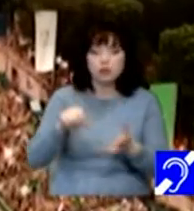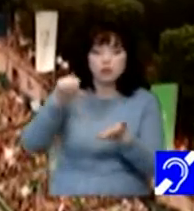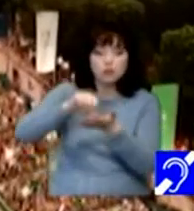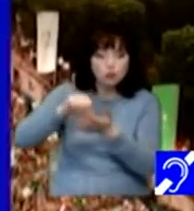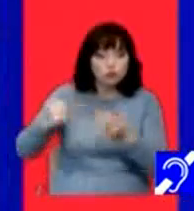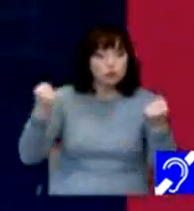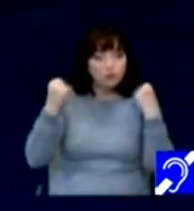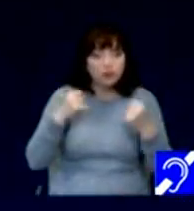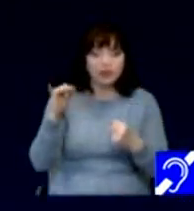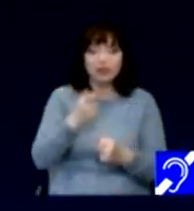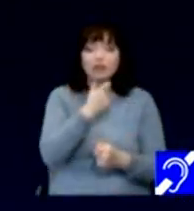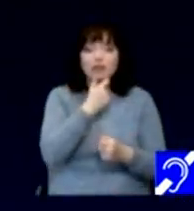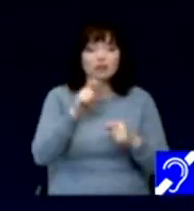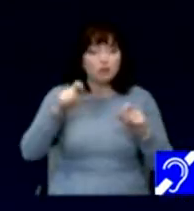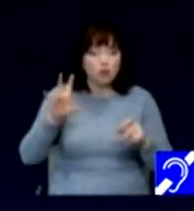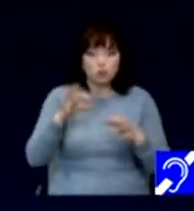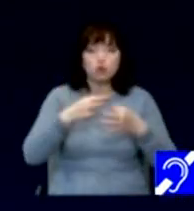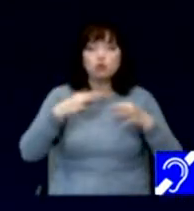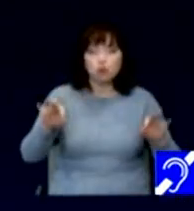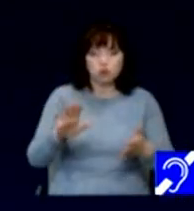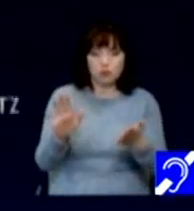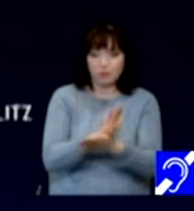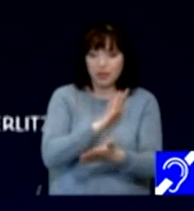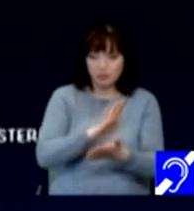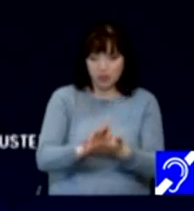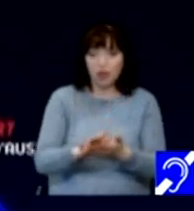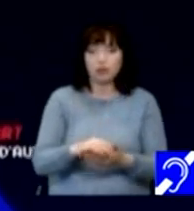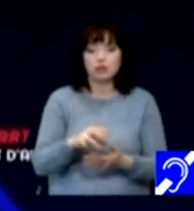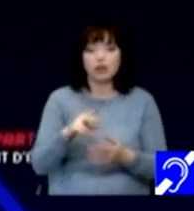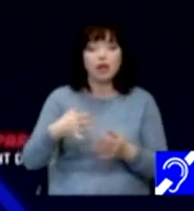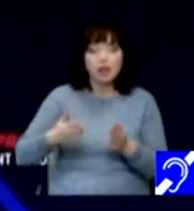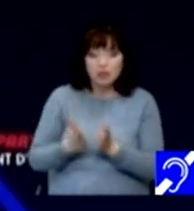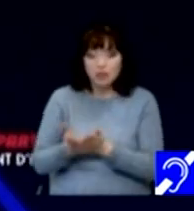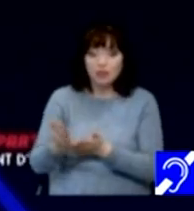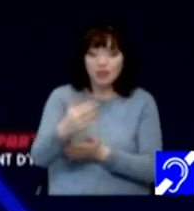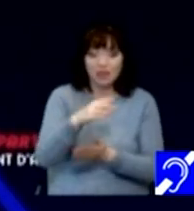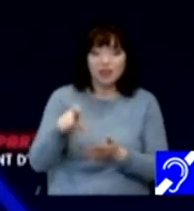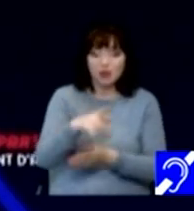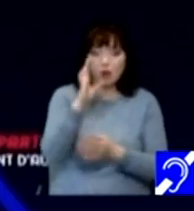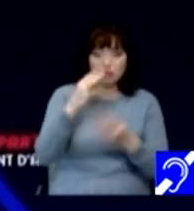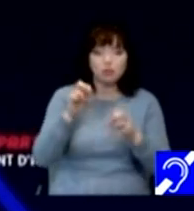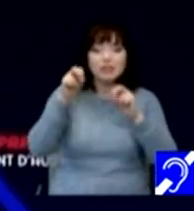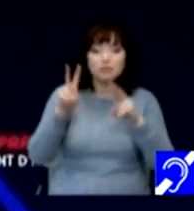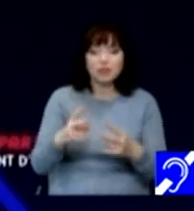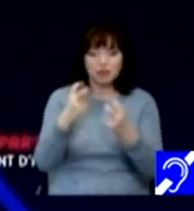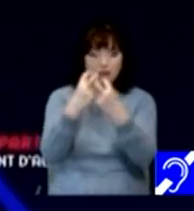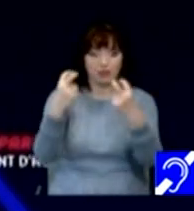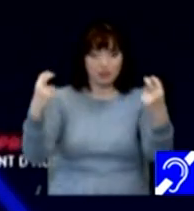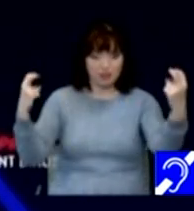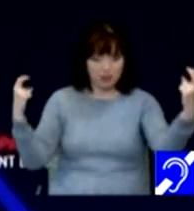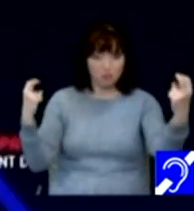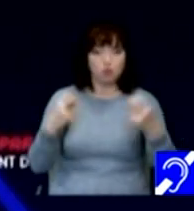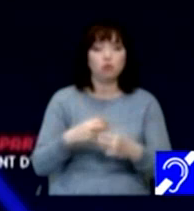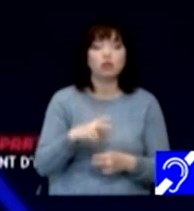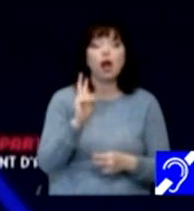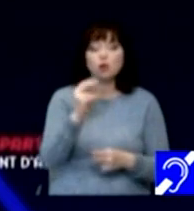spectatorilor. Accesul va fi gratuit pe cheiurile înalte ale Senei. Pe maluri vor fi amenajate tribune pentru oficialități, iar pentru cei